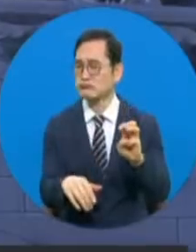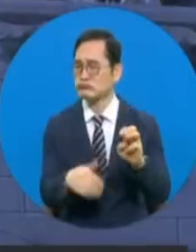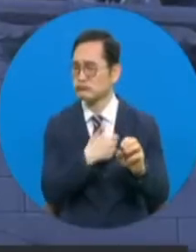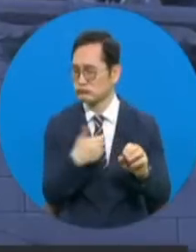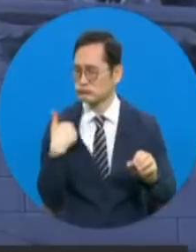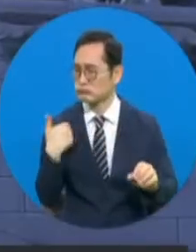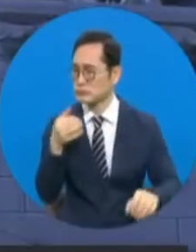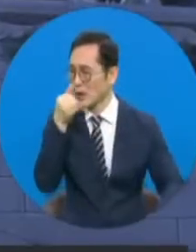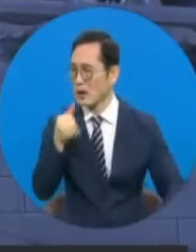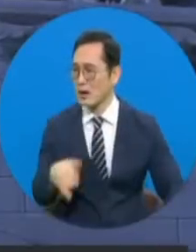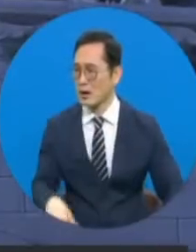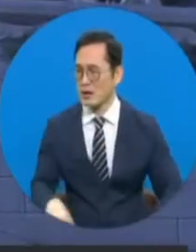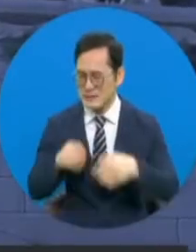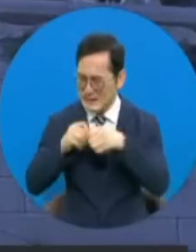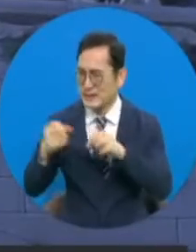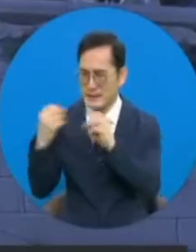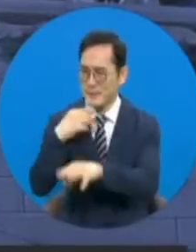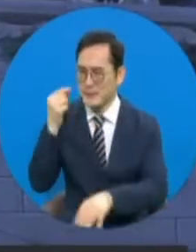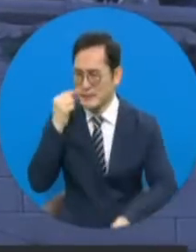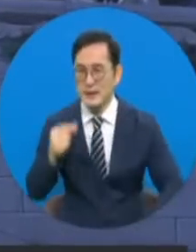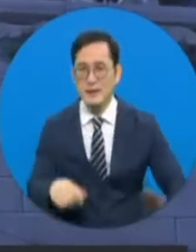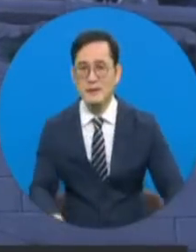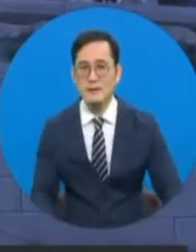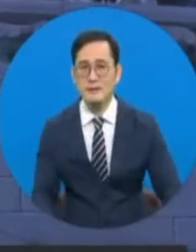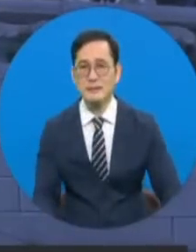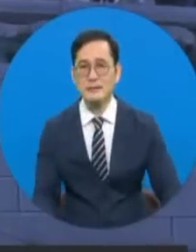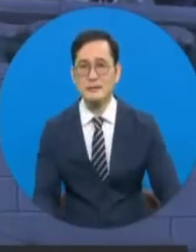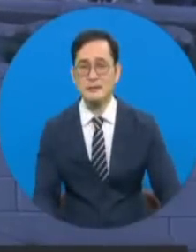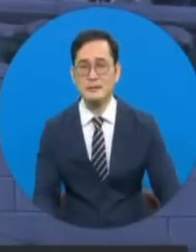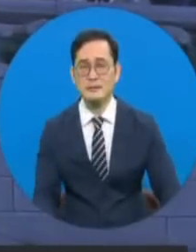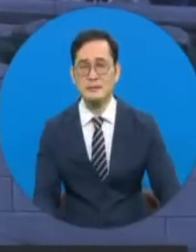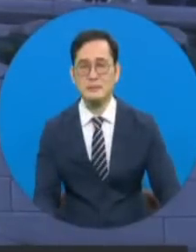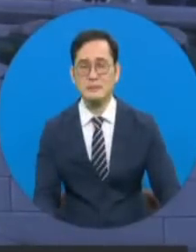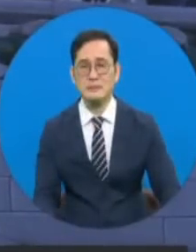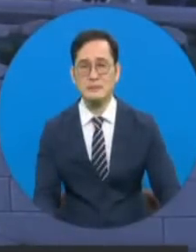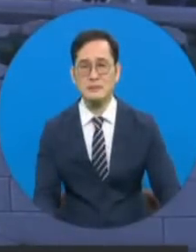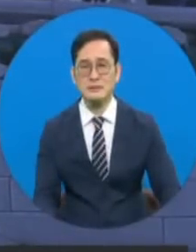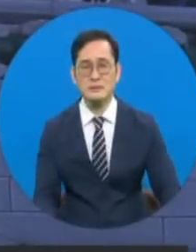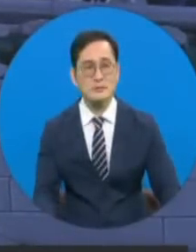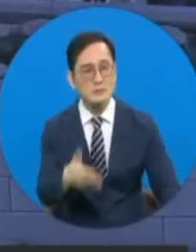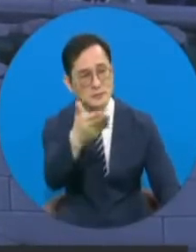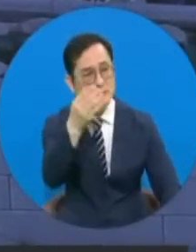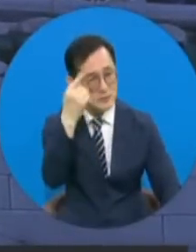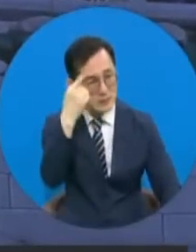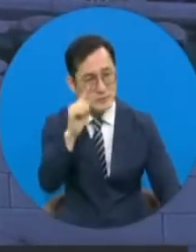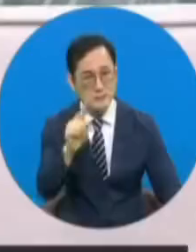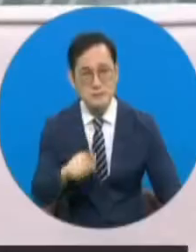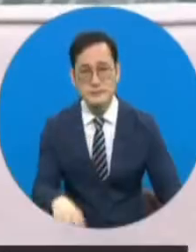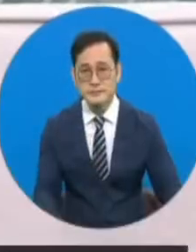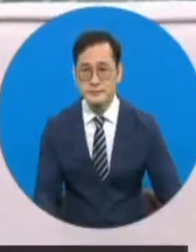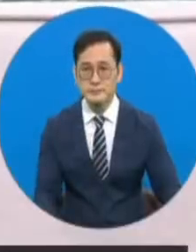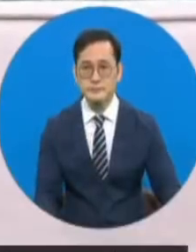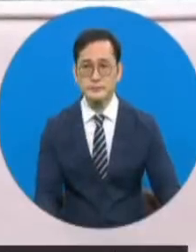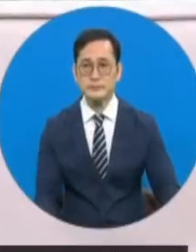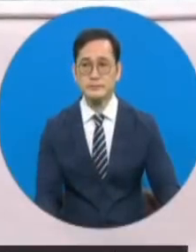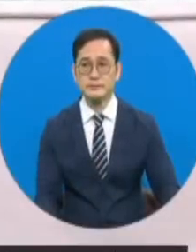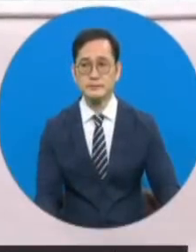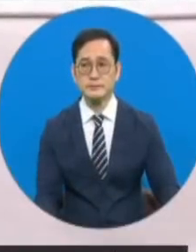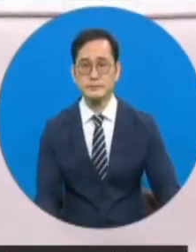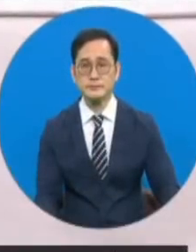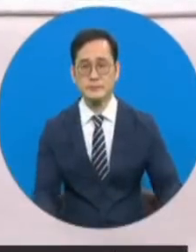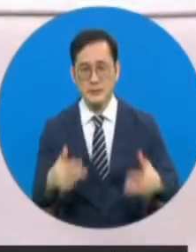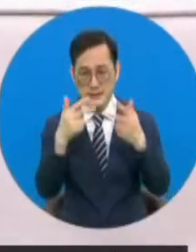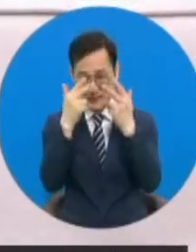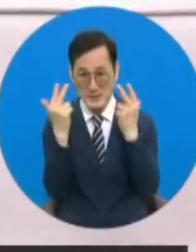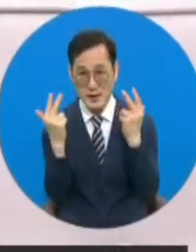계속 답변을 했는데 여러분께서 어떻게 보십니까 김형준 회원님 사실은 뭐 그 이재명